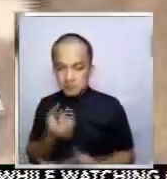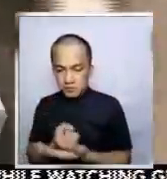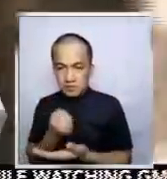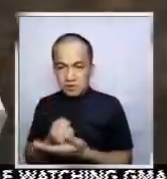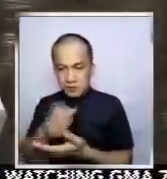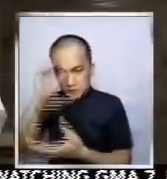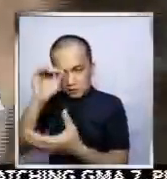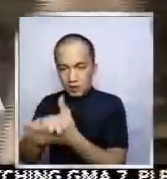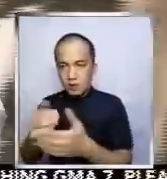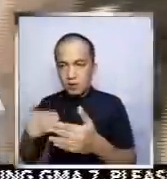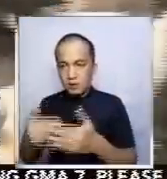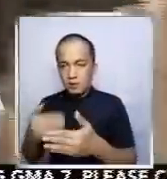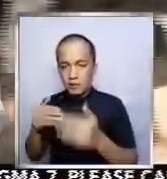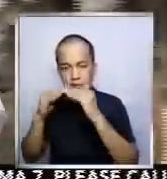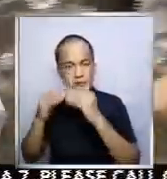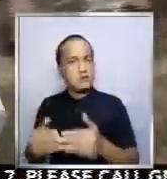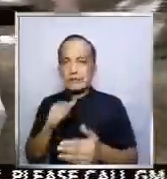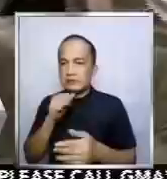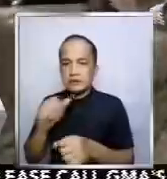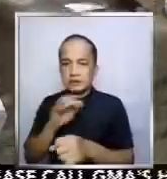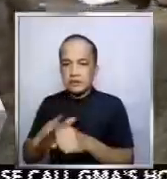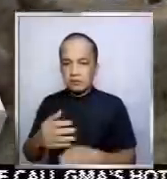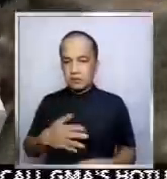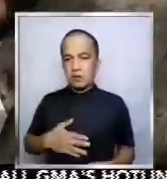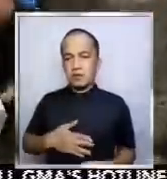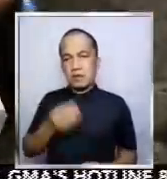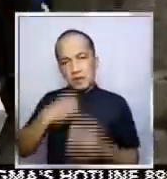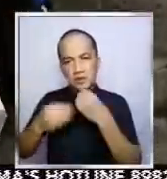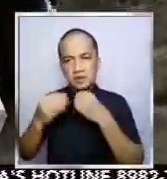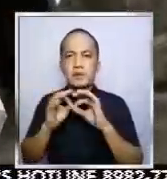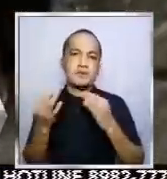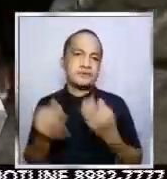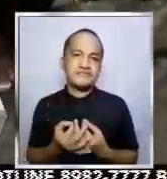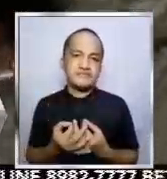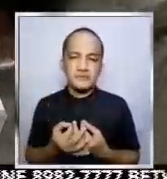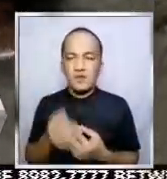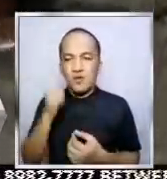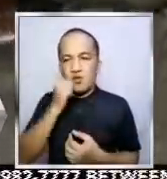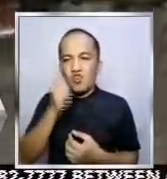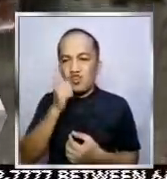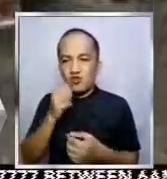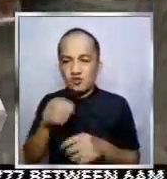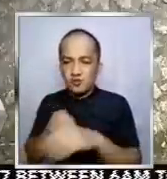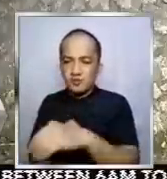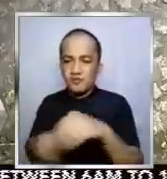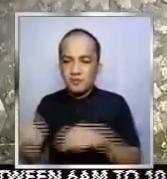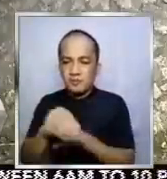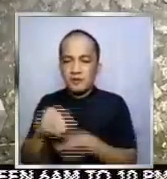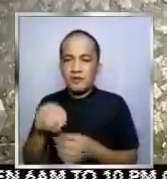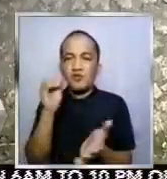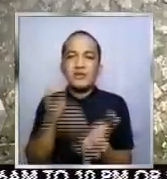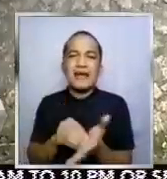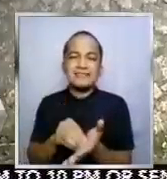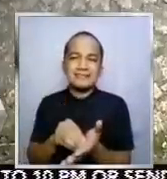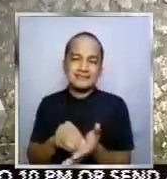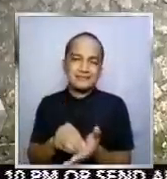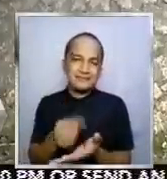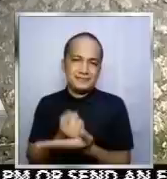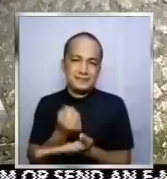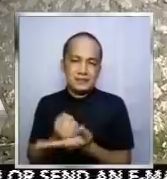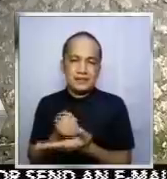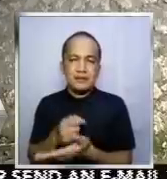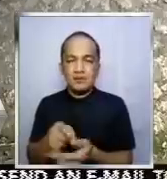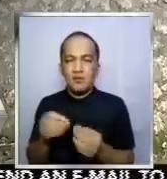sapat para may panlaman tiyan ang buong pamilya. Kadalasan, ipinambabayad na lang daw ng utang ang kita. Lalo pa raw silang kapos ngayong